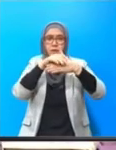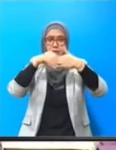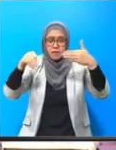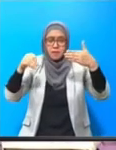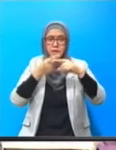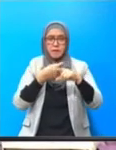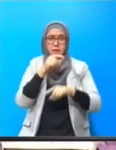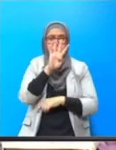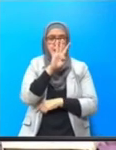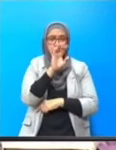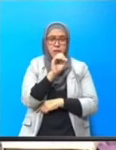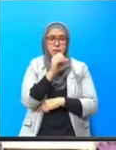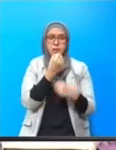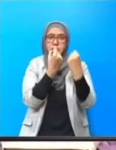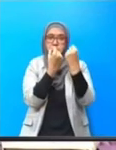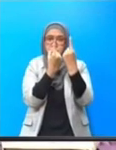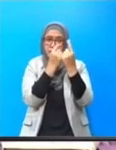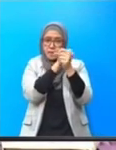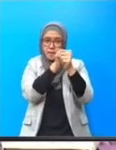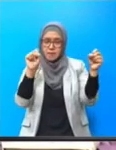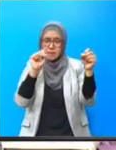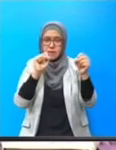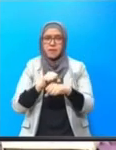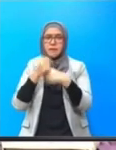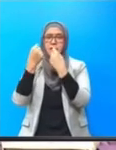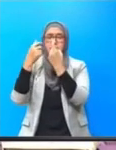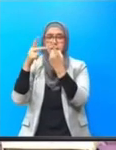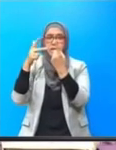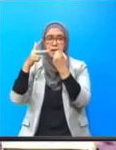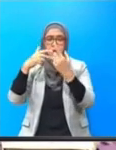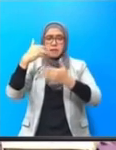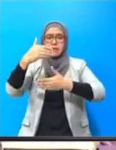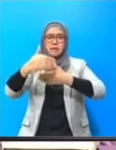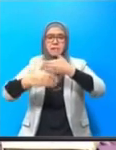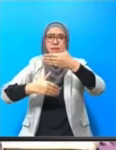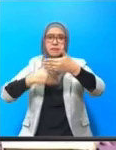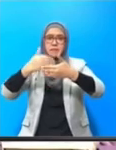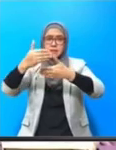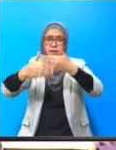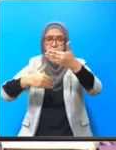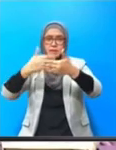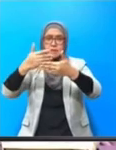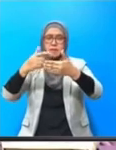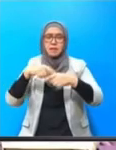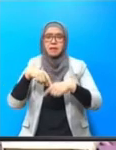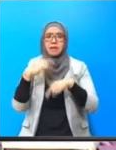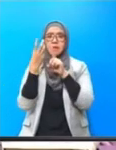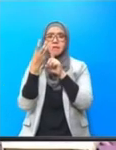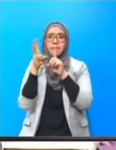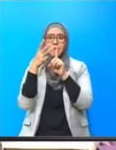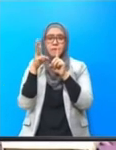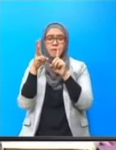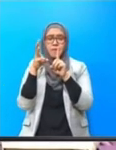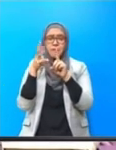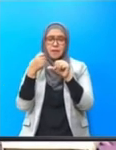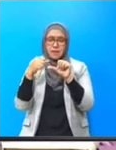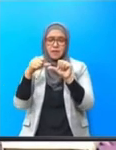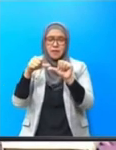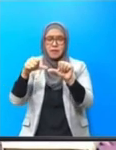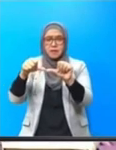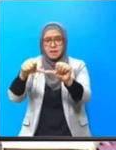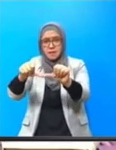telah siap, 13 dalam peringkat pelaksanaan, 16 dalam reka